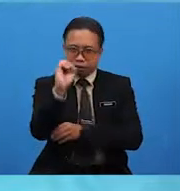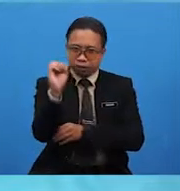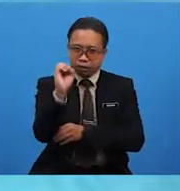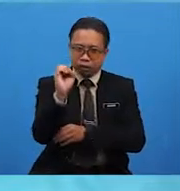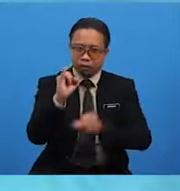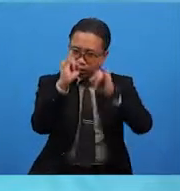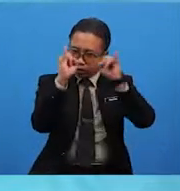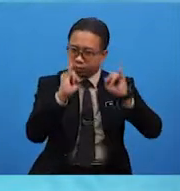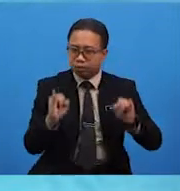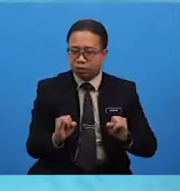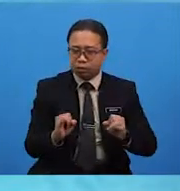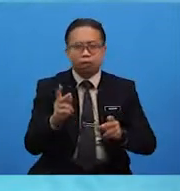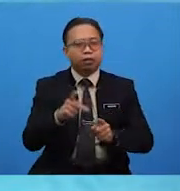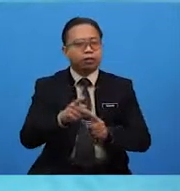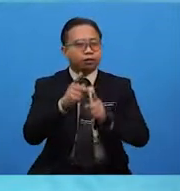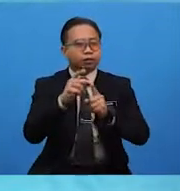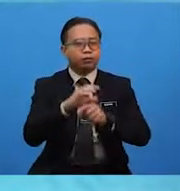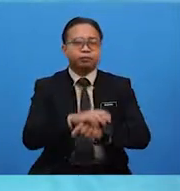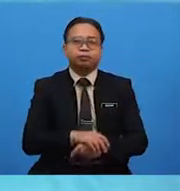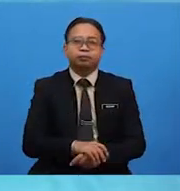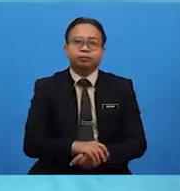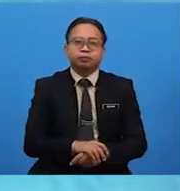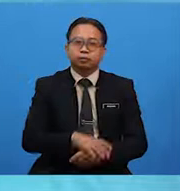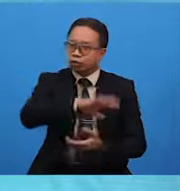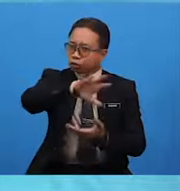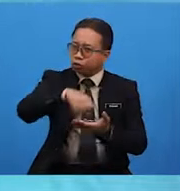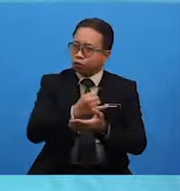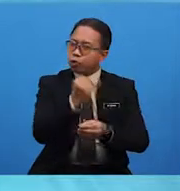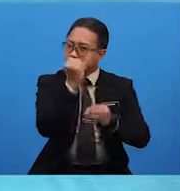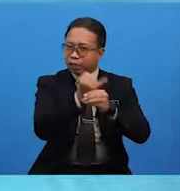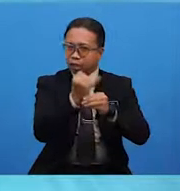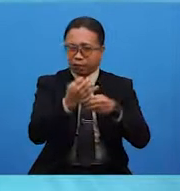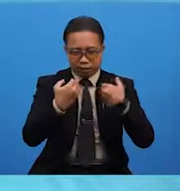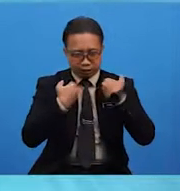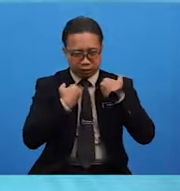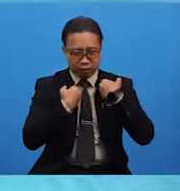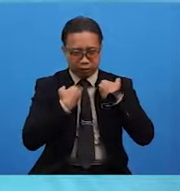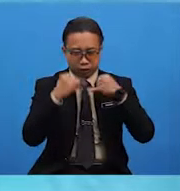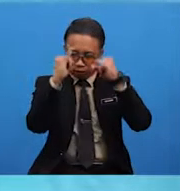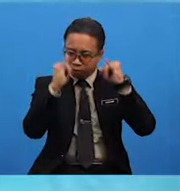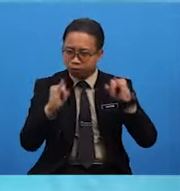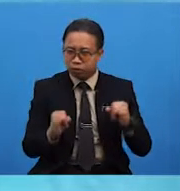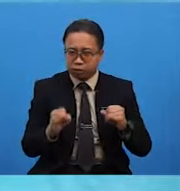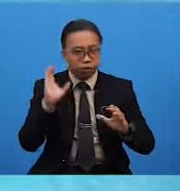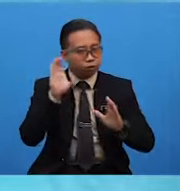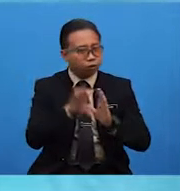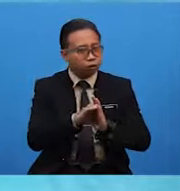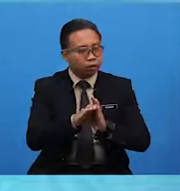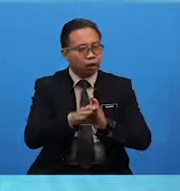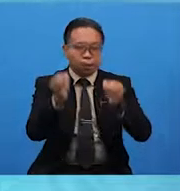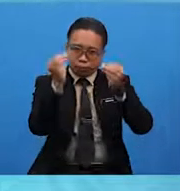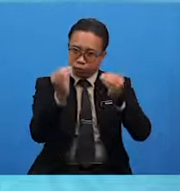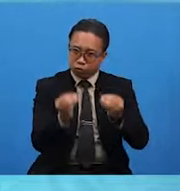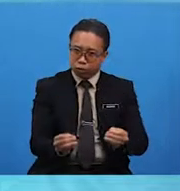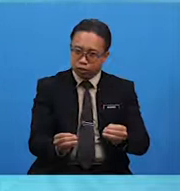tiade image spesifik ada pengusutan jadi kebanyakan karya meragamkan pelbagai image seperti potret figura